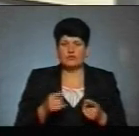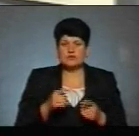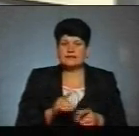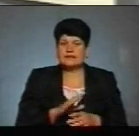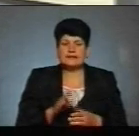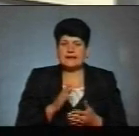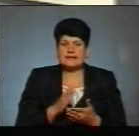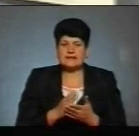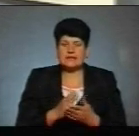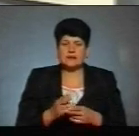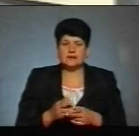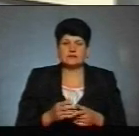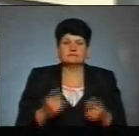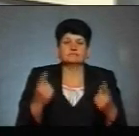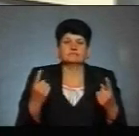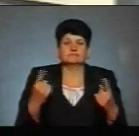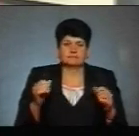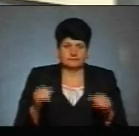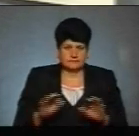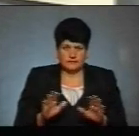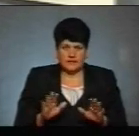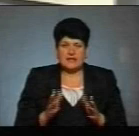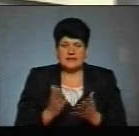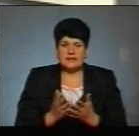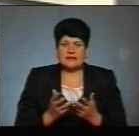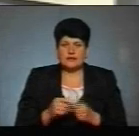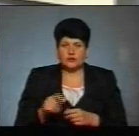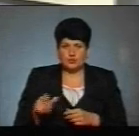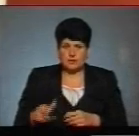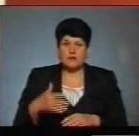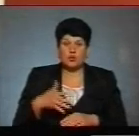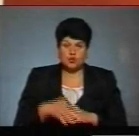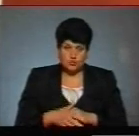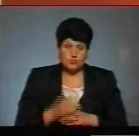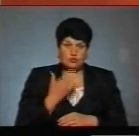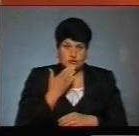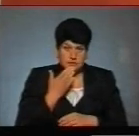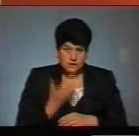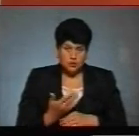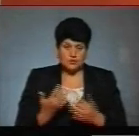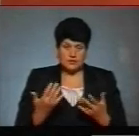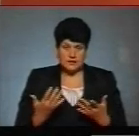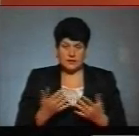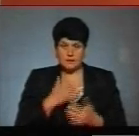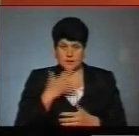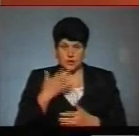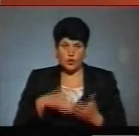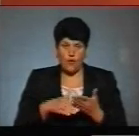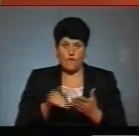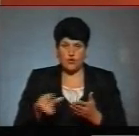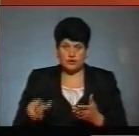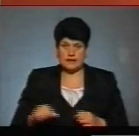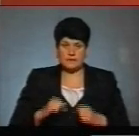вони не є, скажімо так, безмежні, тому що є відповідна кількість персоналу, які можуть надавати. Ми це розуміємо, власне, тому я запитую, оскільки багато волонтерів зараз